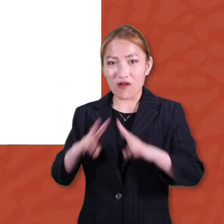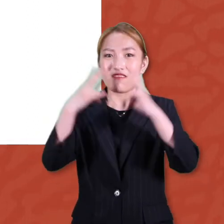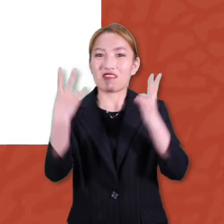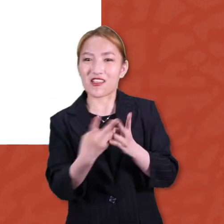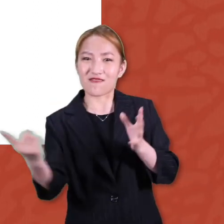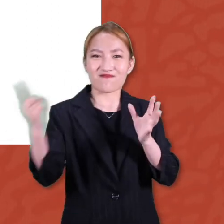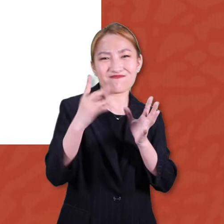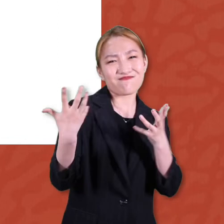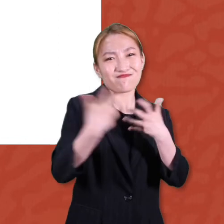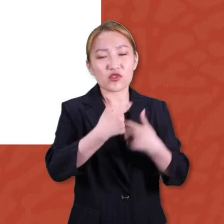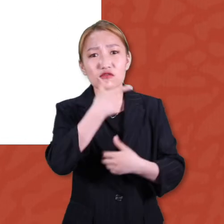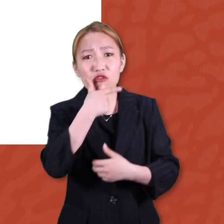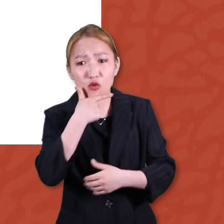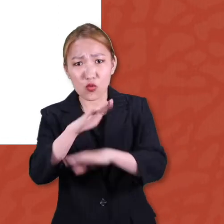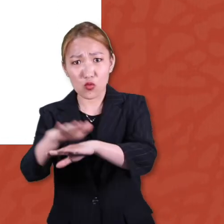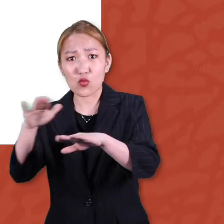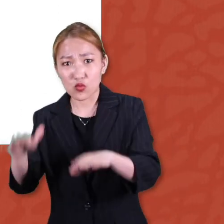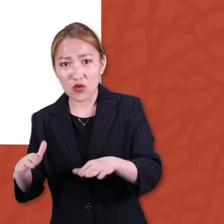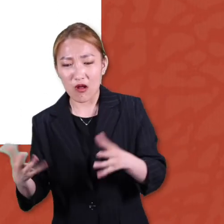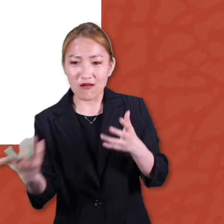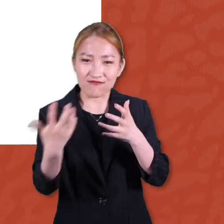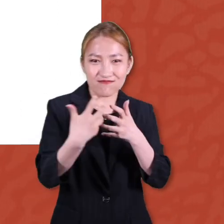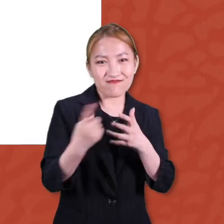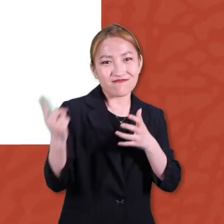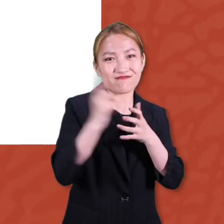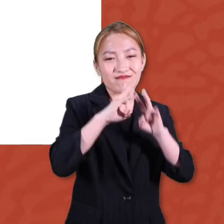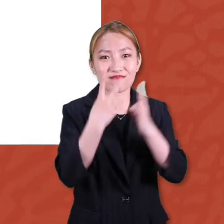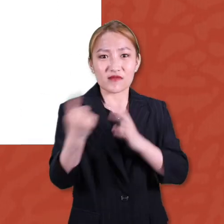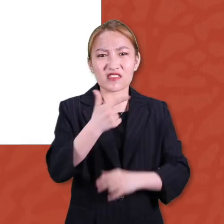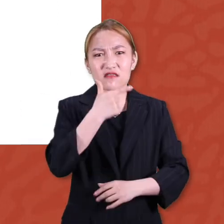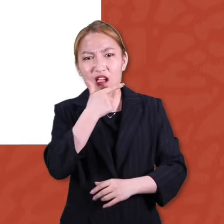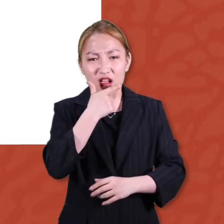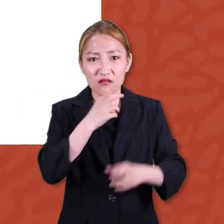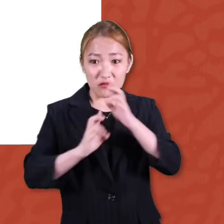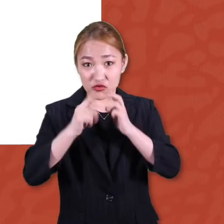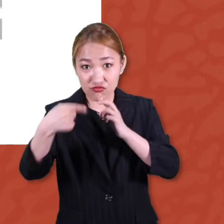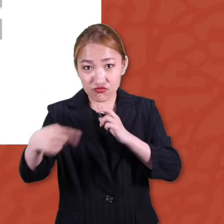залуучууд, нийгэмд дасан зохицохгүй эрсдэлтэй хүүхэд залуучууд.